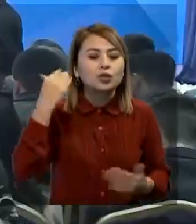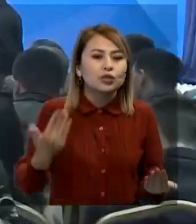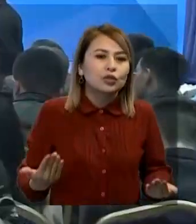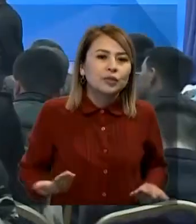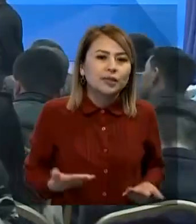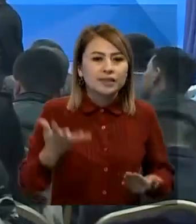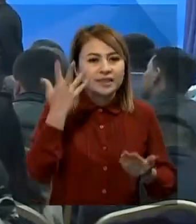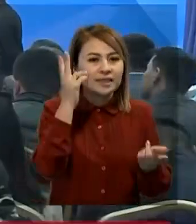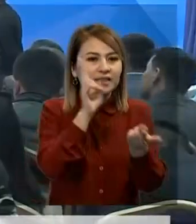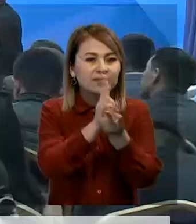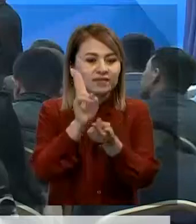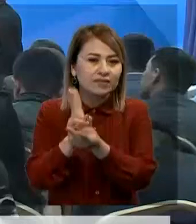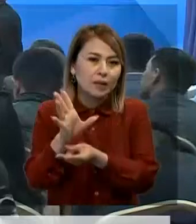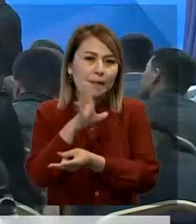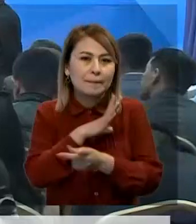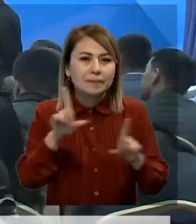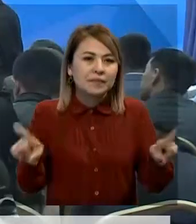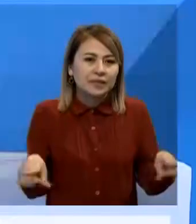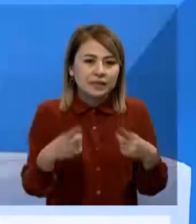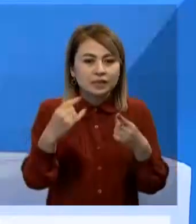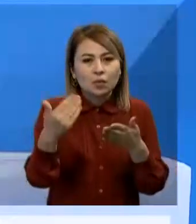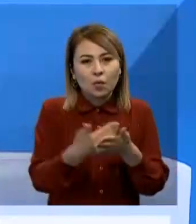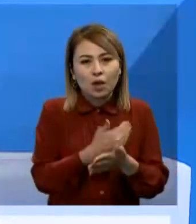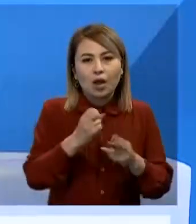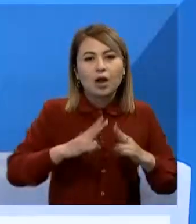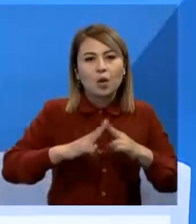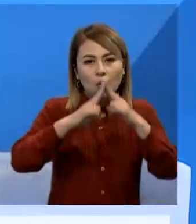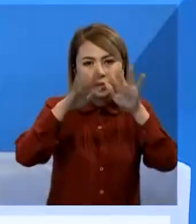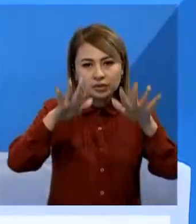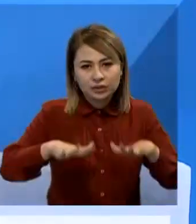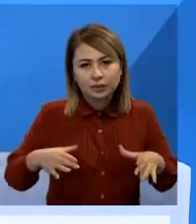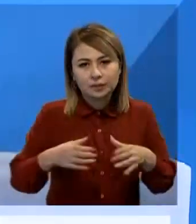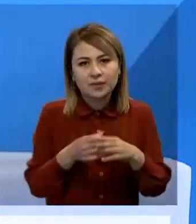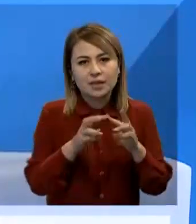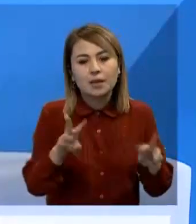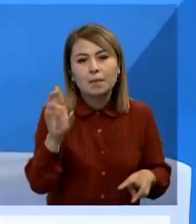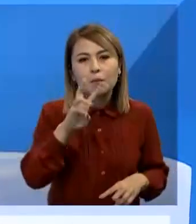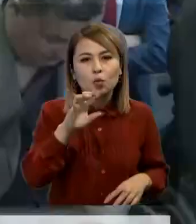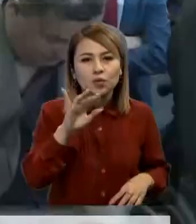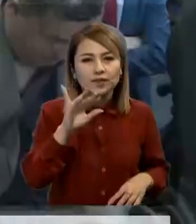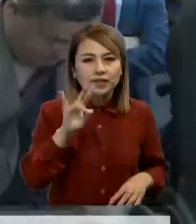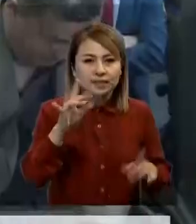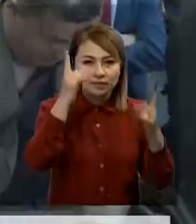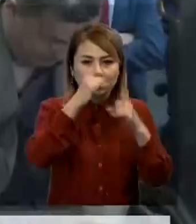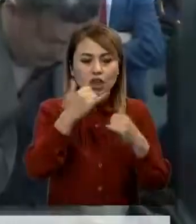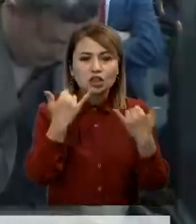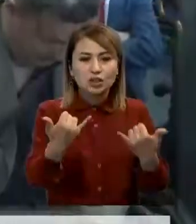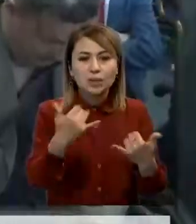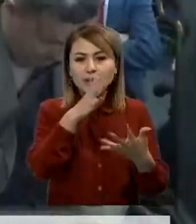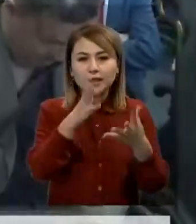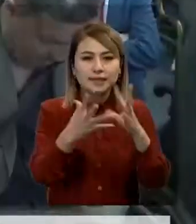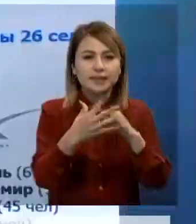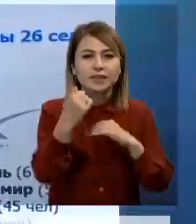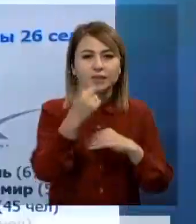Ақтөбеде тұрғындармен кездескен цифрлық даму, инновациялар және аэроғарыш өнеркәсібі министрі Бағдат Мусин осылай деп уәде етті.